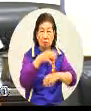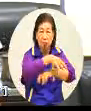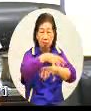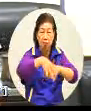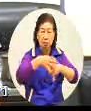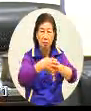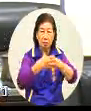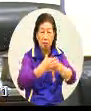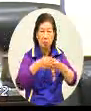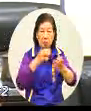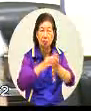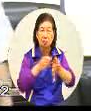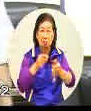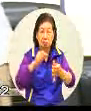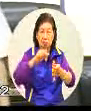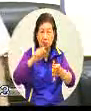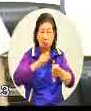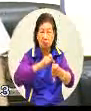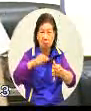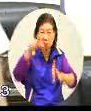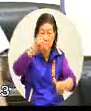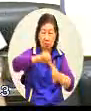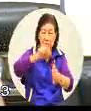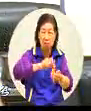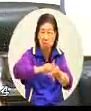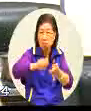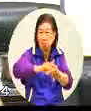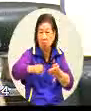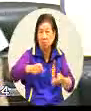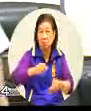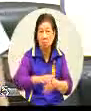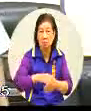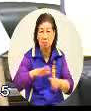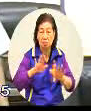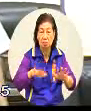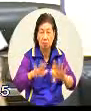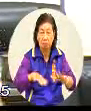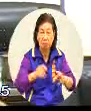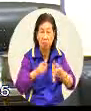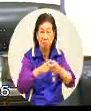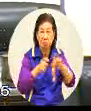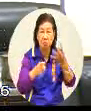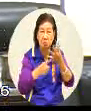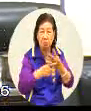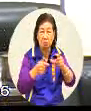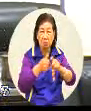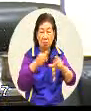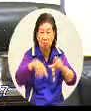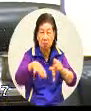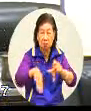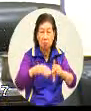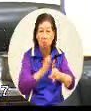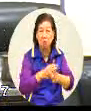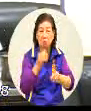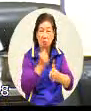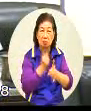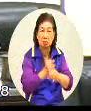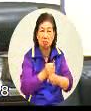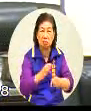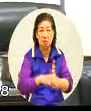呢？啊，工业区内底咧处理袂好啊！你今日甲放出去外口，安尼这无好难吗？这安尼